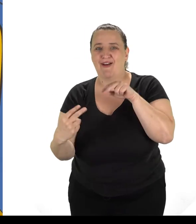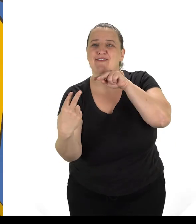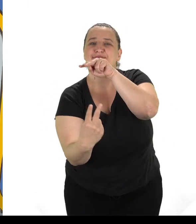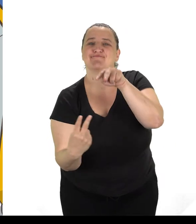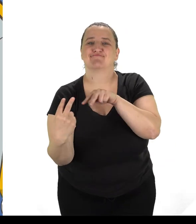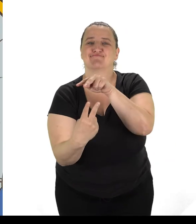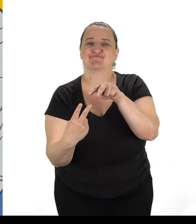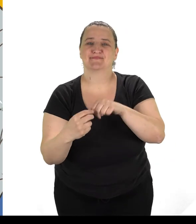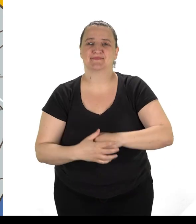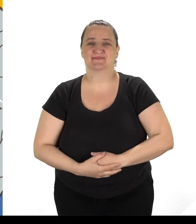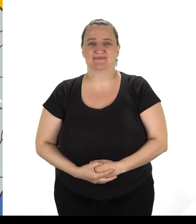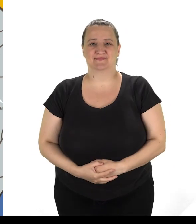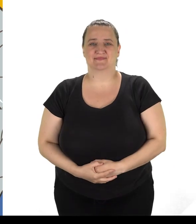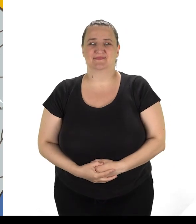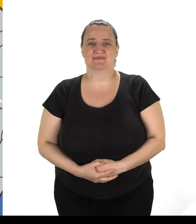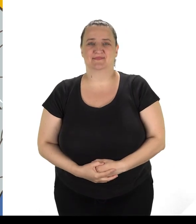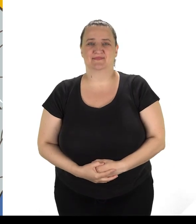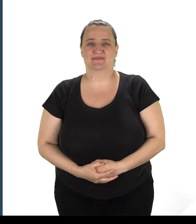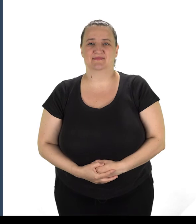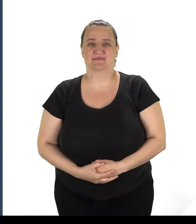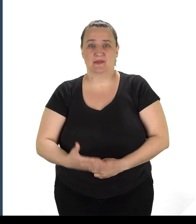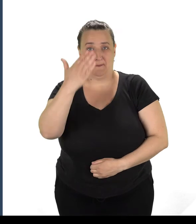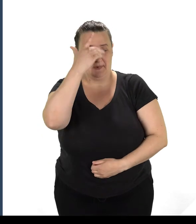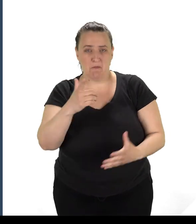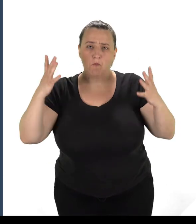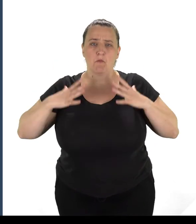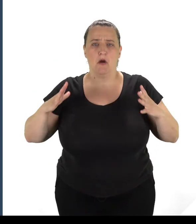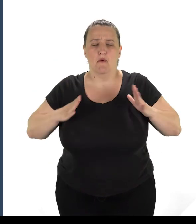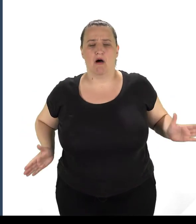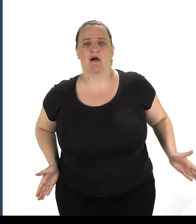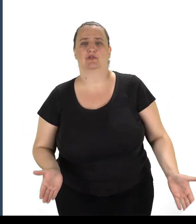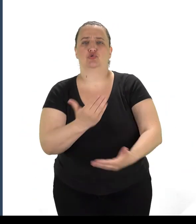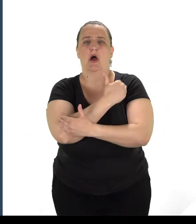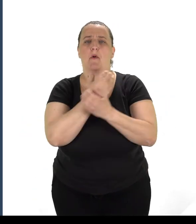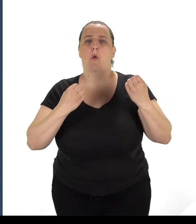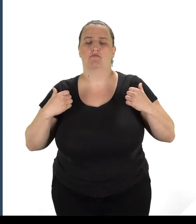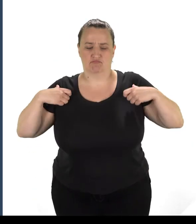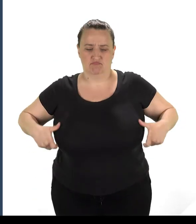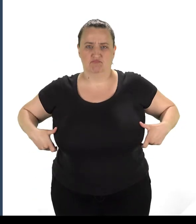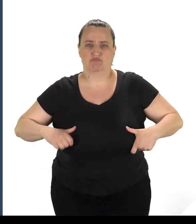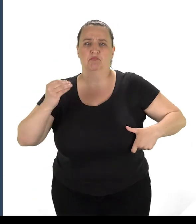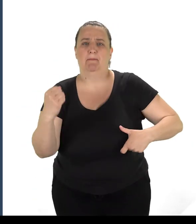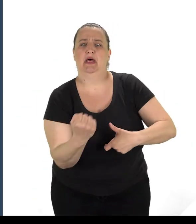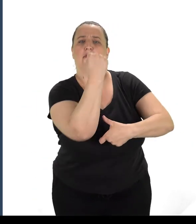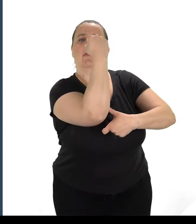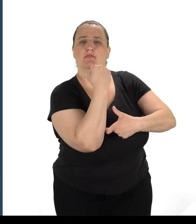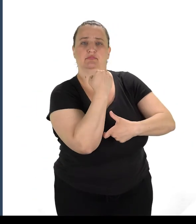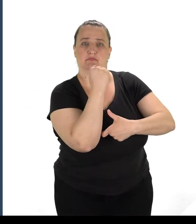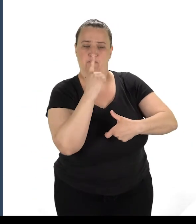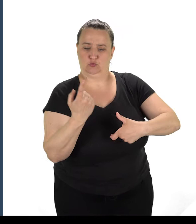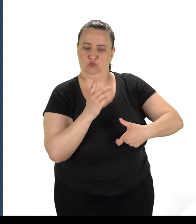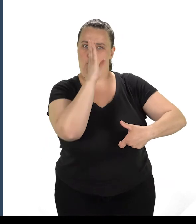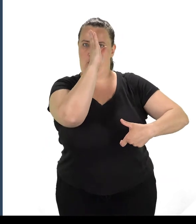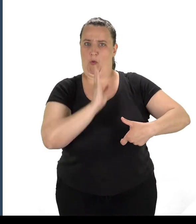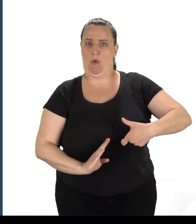grandissant, attaché dans une poussette sous votre regard. Si vous me promenez en écharpe ou en porte-bébé, je dois être